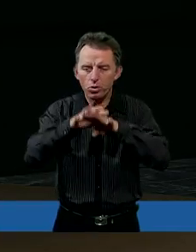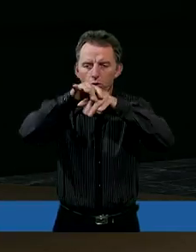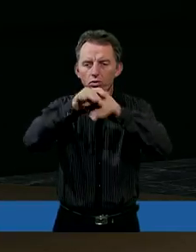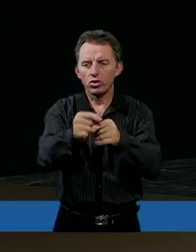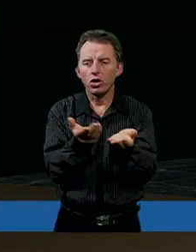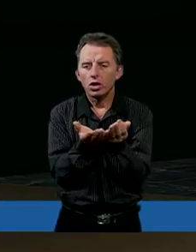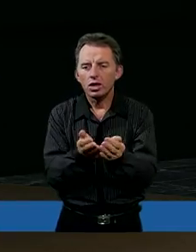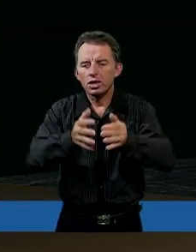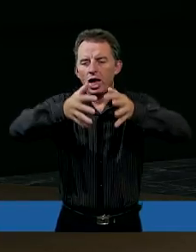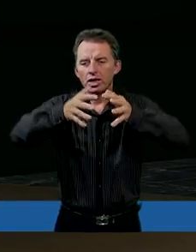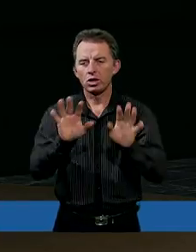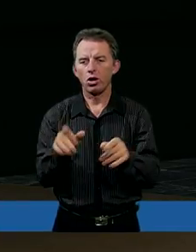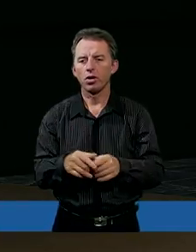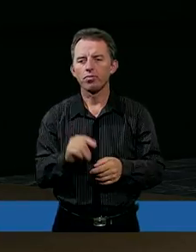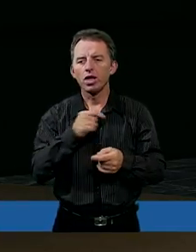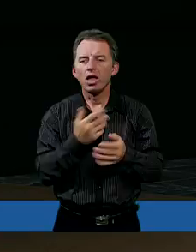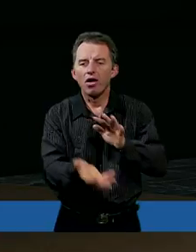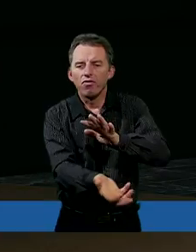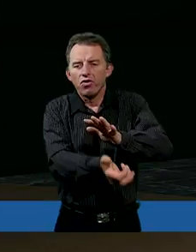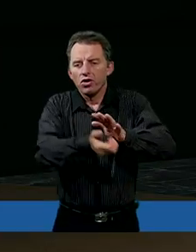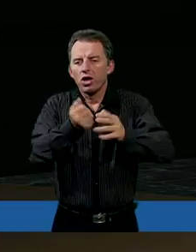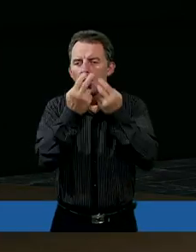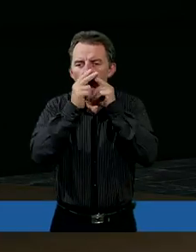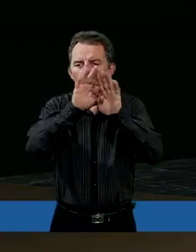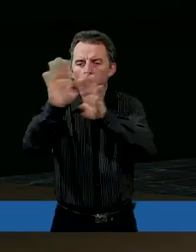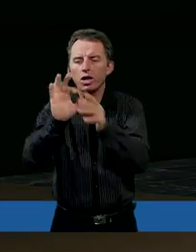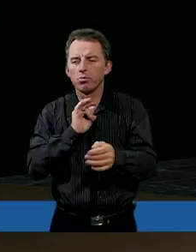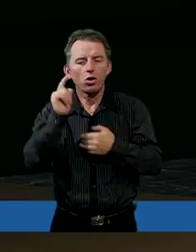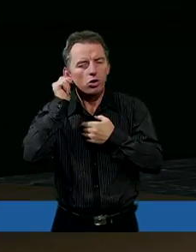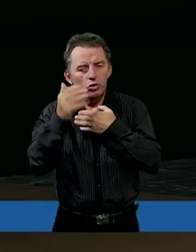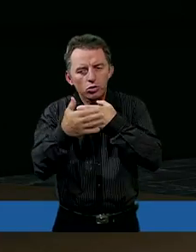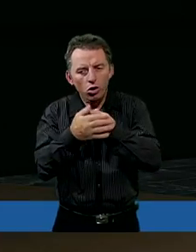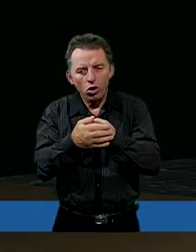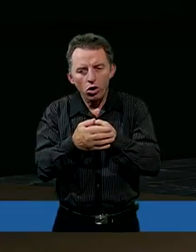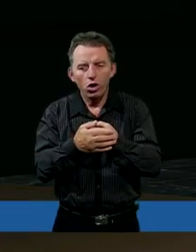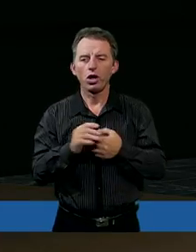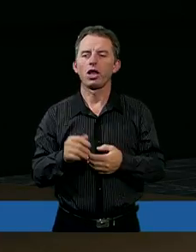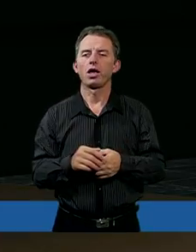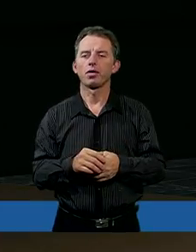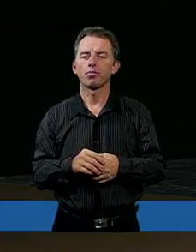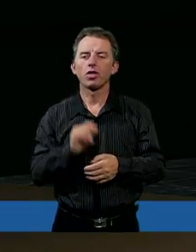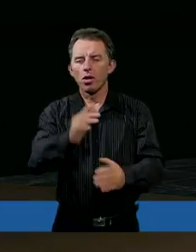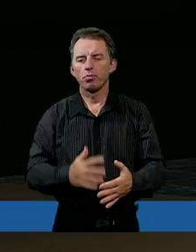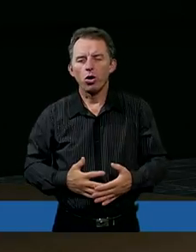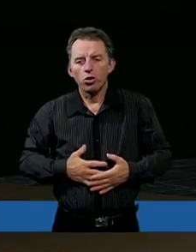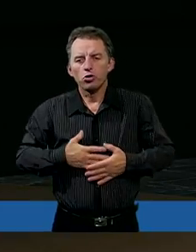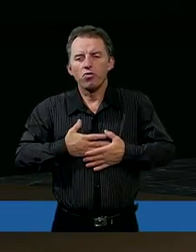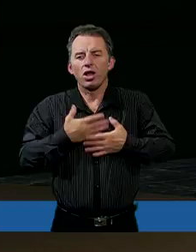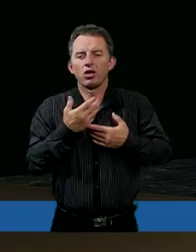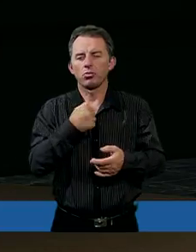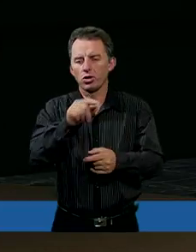to gniazdko. No wyciągnąłem je, żeby pokazać mojej żonie, i oboje